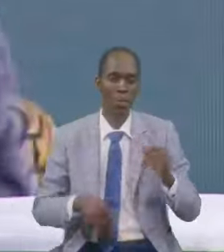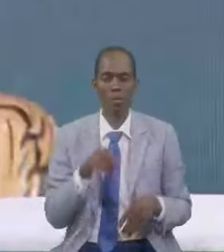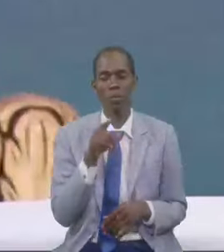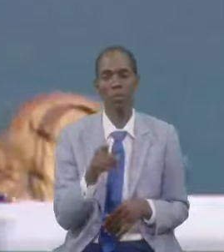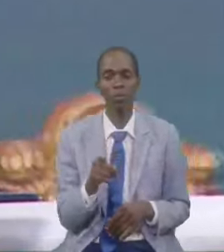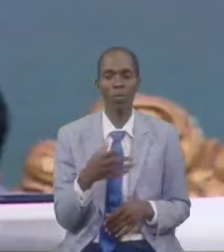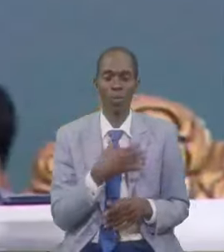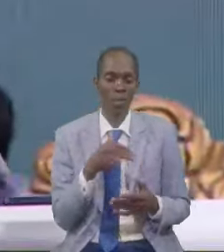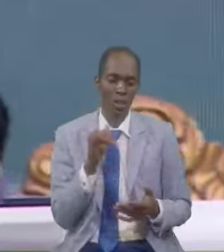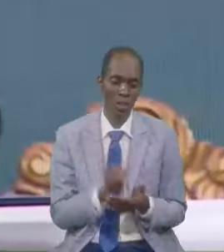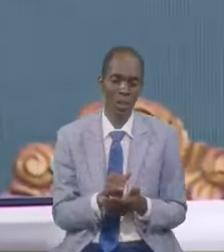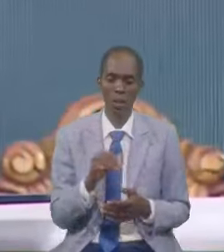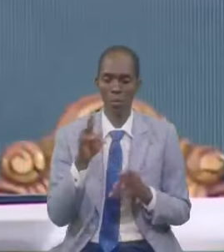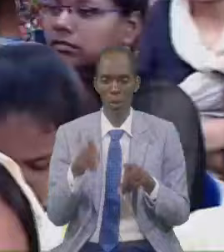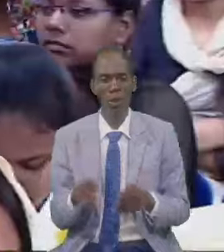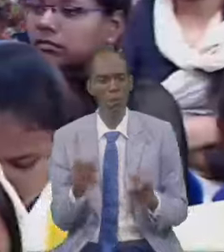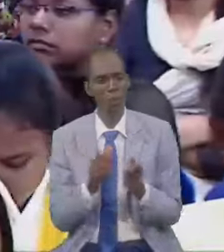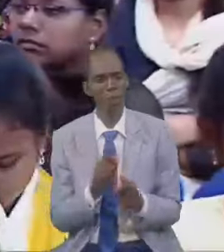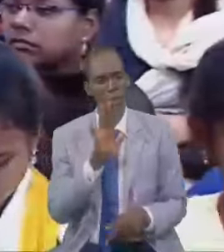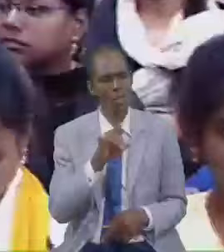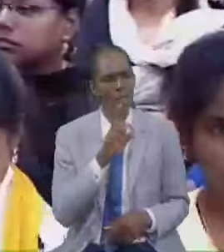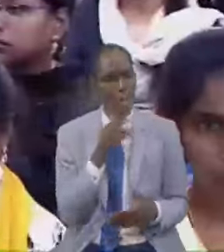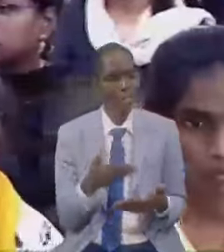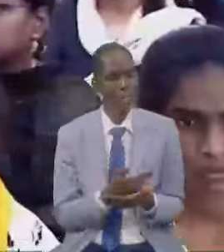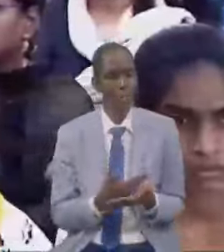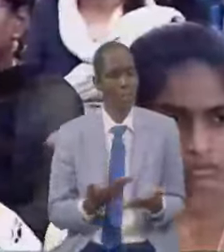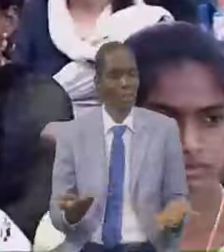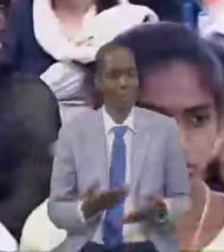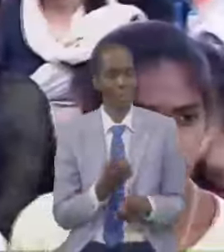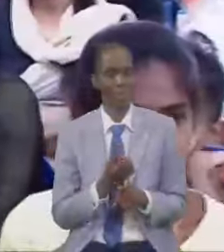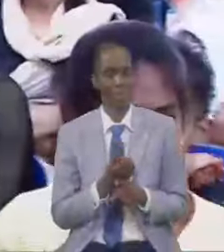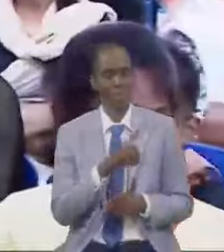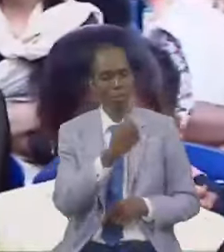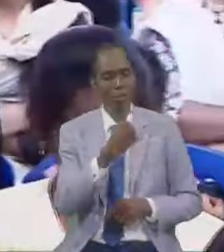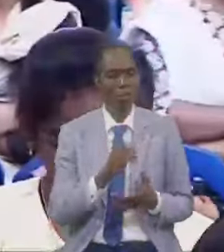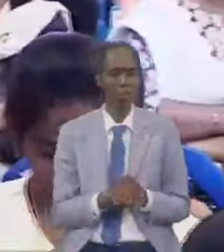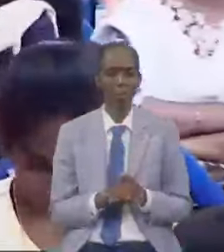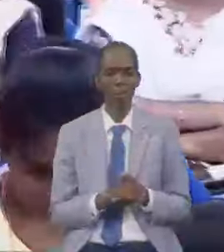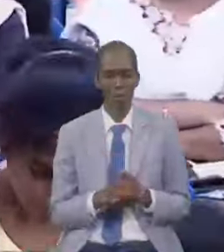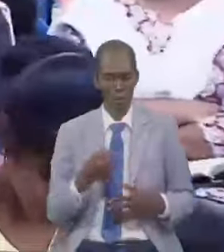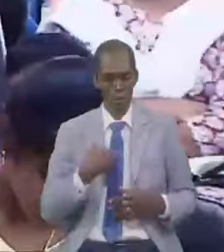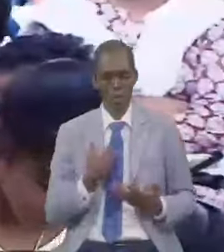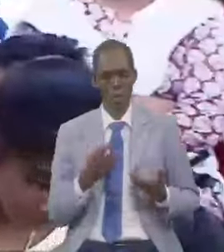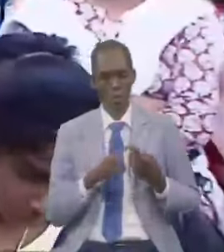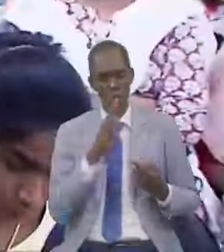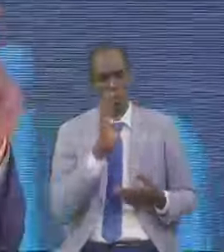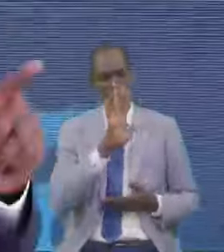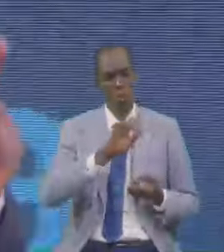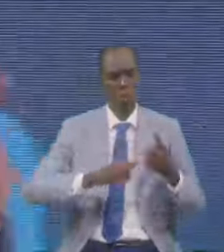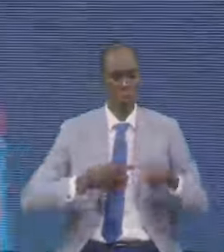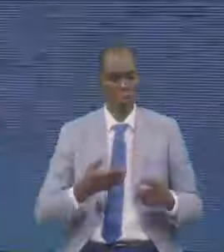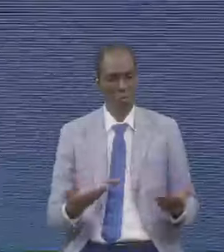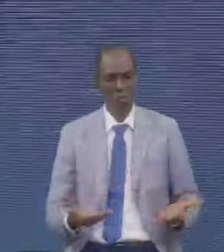and he says, you are new here. మీ యొద్దకు వచ్చి మీరు క్రొత్త బిడ్డలుగా మీకు చెప్తుంటారు. I'll be your friend. నేను నీ స్నేహితునిగా ఉంటాను. The first